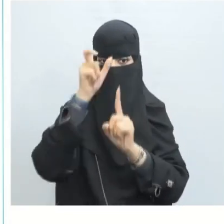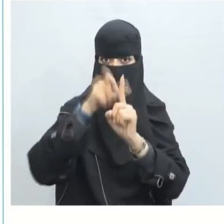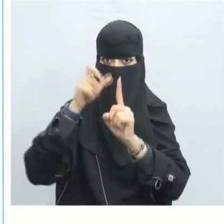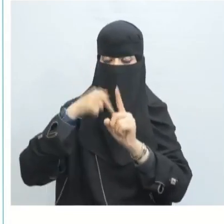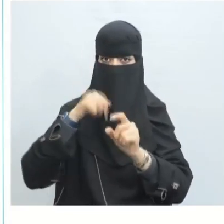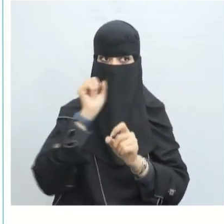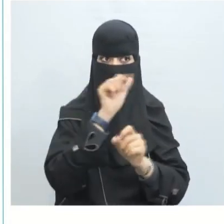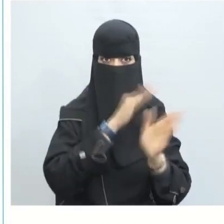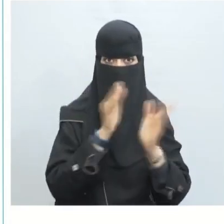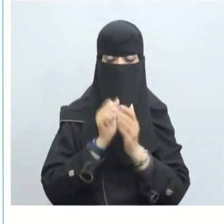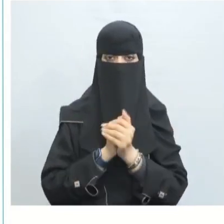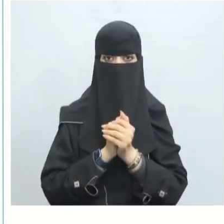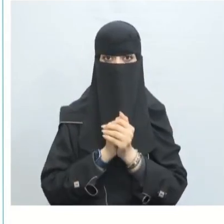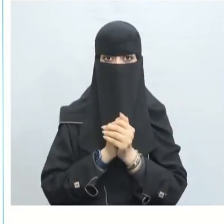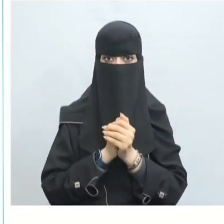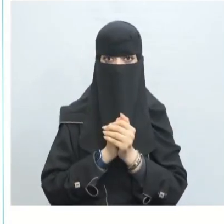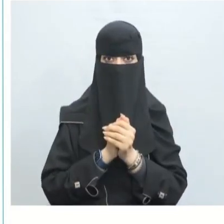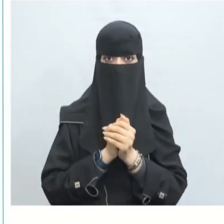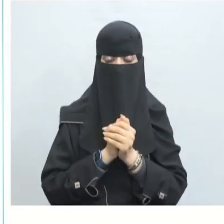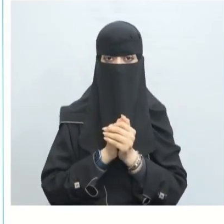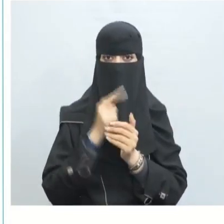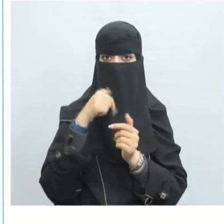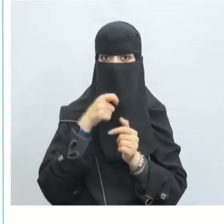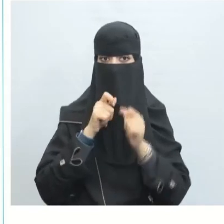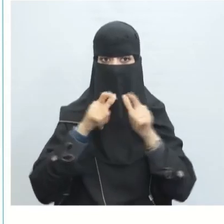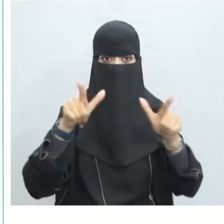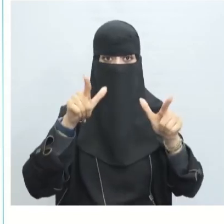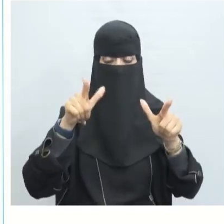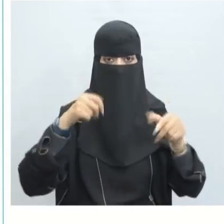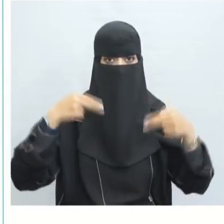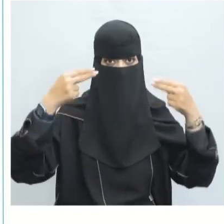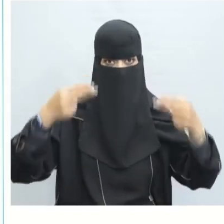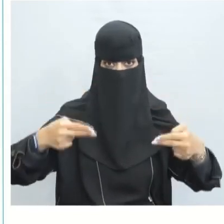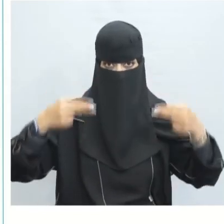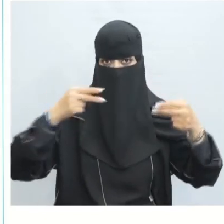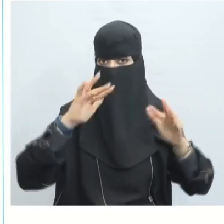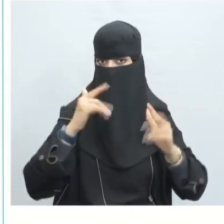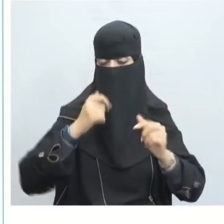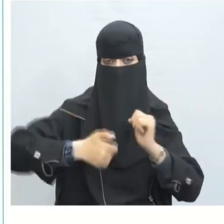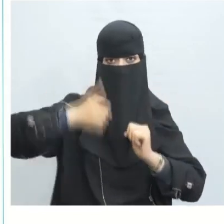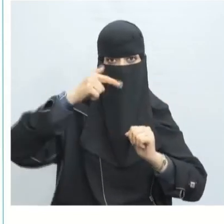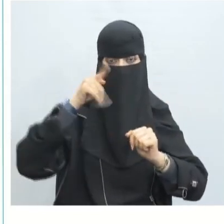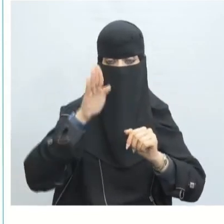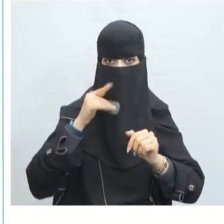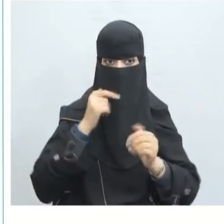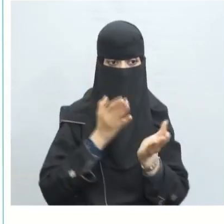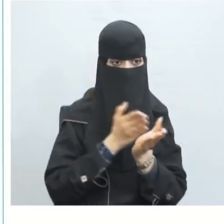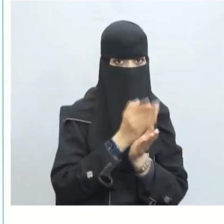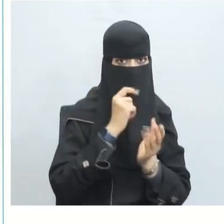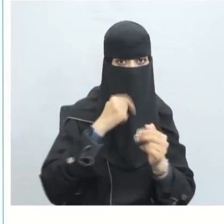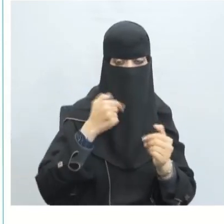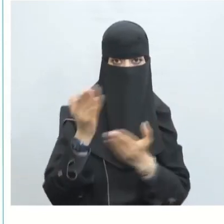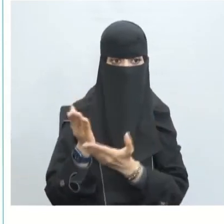بشكل خاص الترويج للفعاليه ما افضل طريقه لندعو الاشخاص